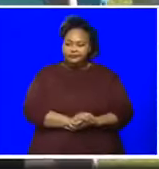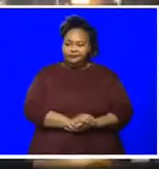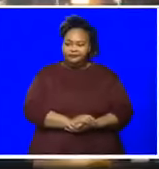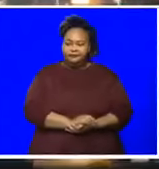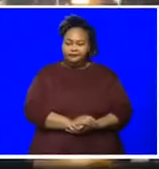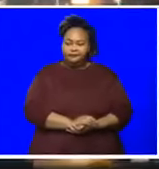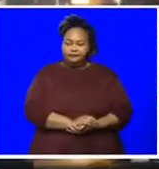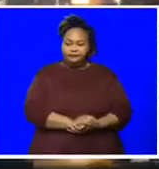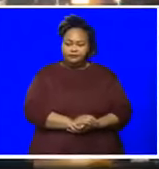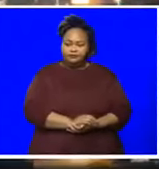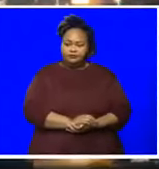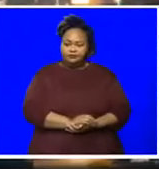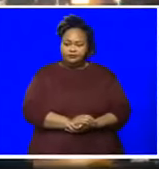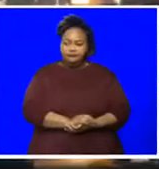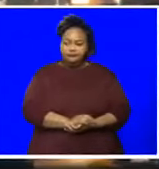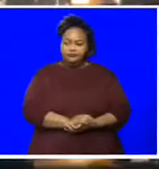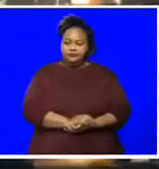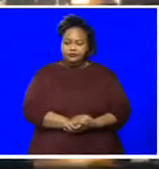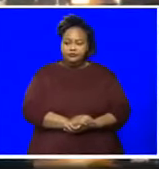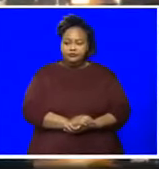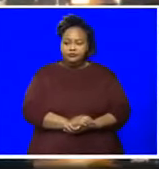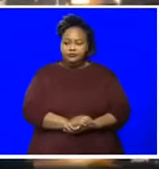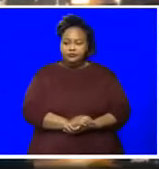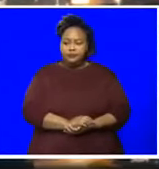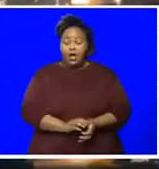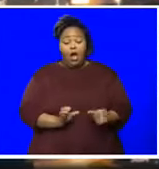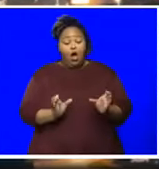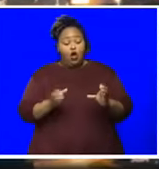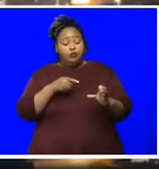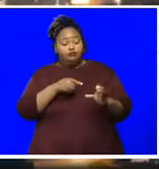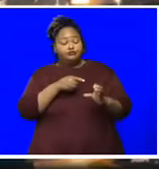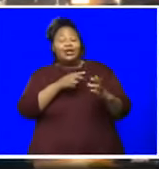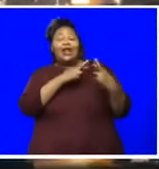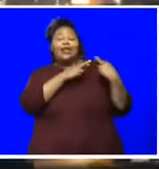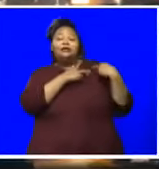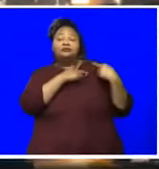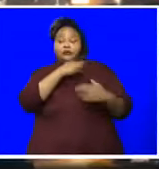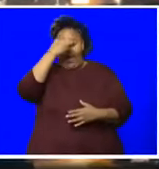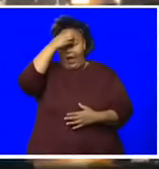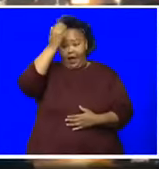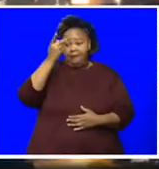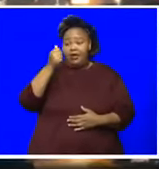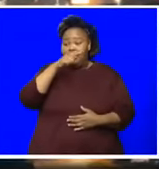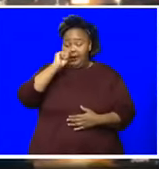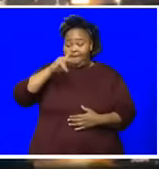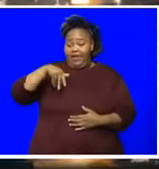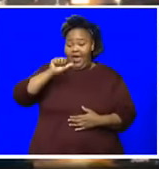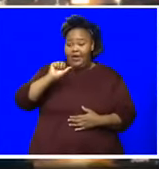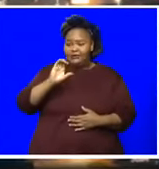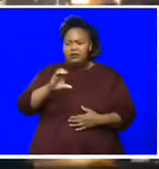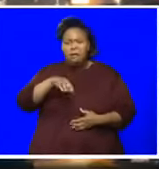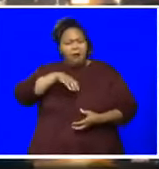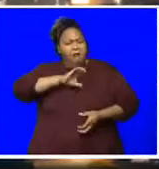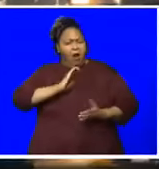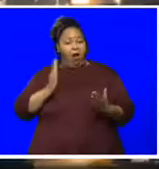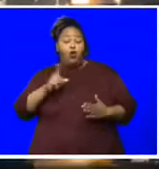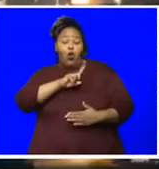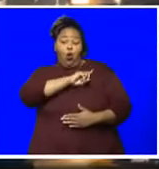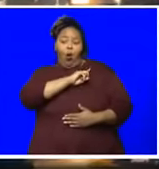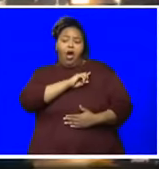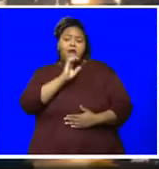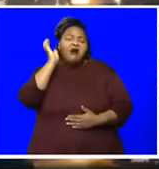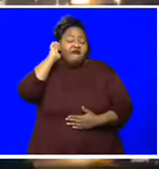sembabane. Emalunga elikomiti lelibuke ukusebenza kwemali yembuso asele abambekwa ngephansi ngemuva kokuva